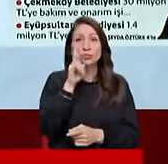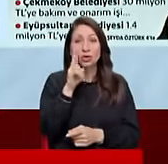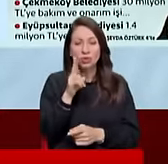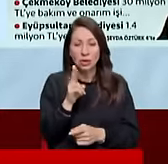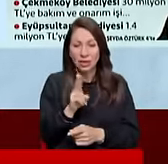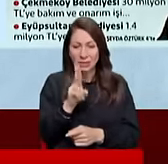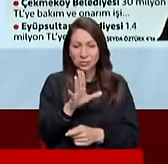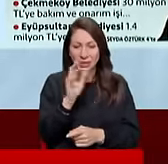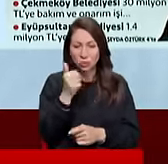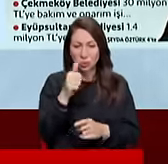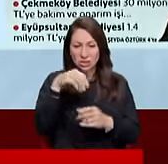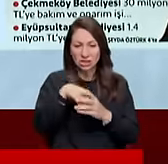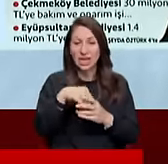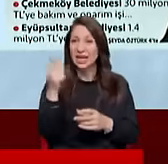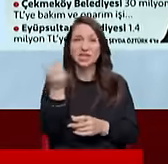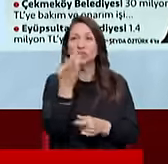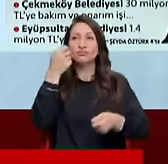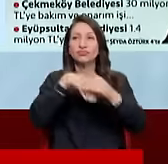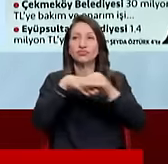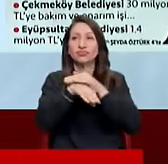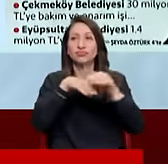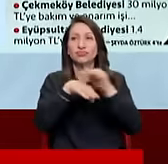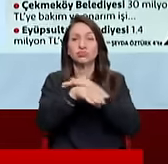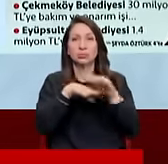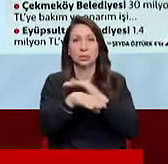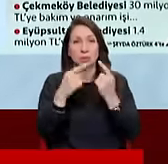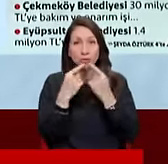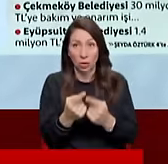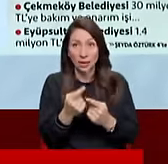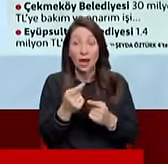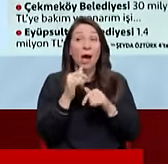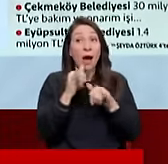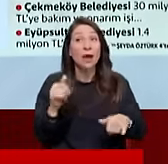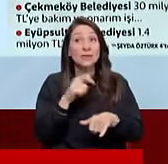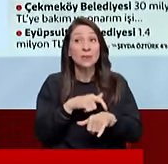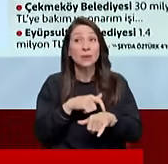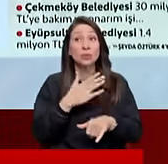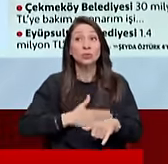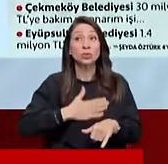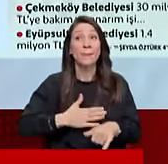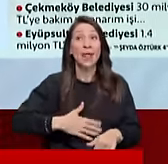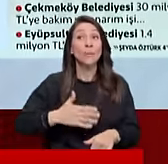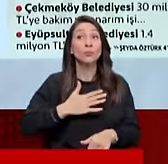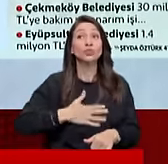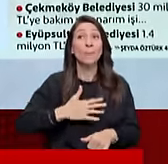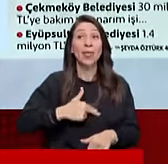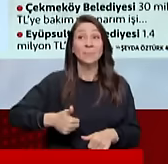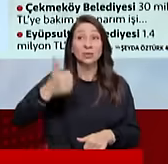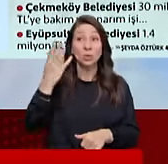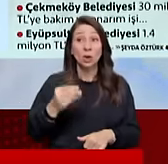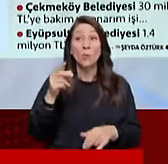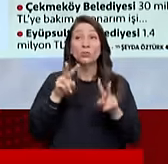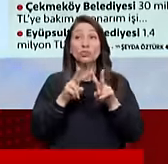bu 75 günde kaç kişinin Bilecik Belediyesi'nde göreve başladığını, aynı zamanda Bursa Belediye Başkanı seçilen